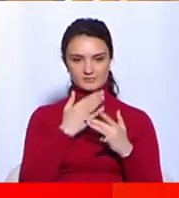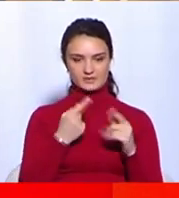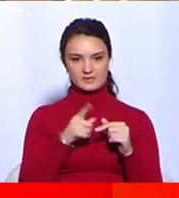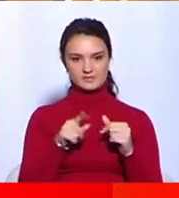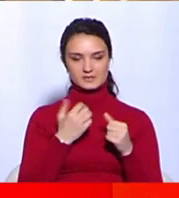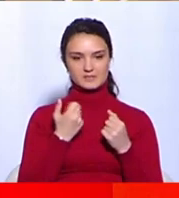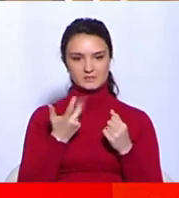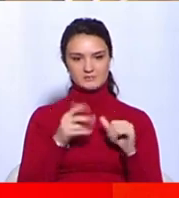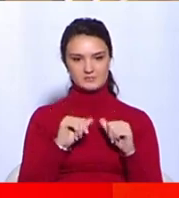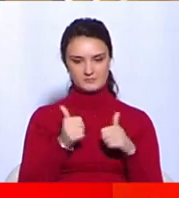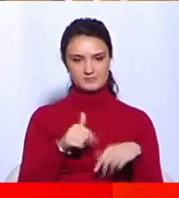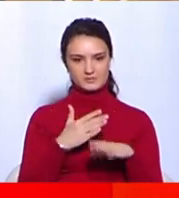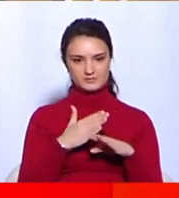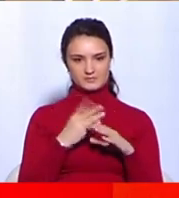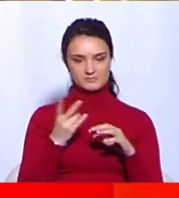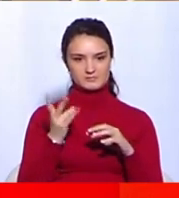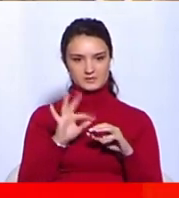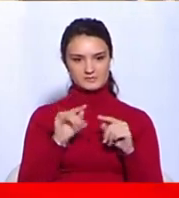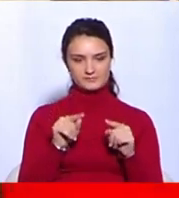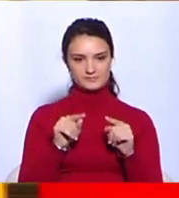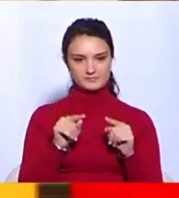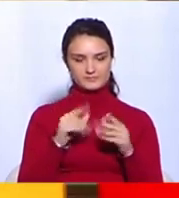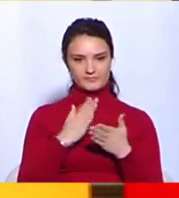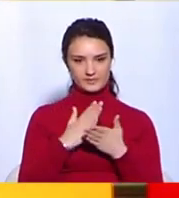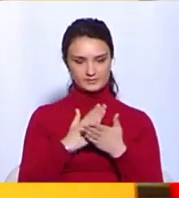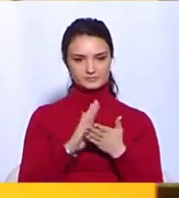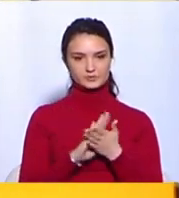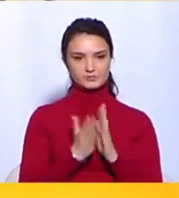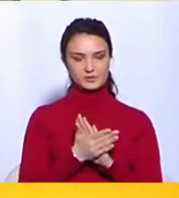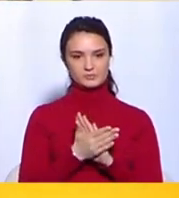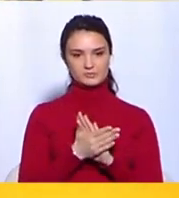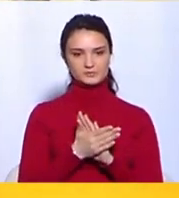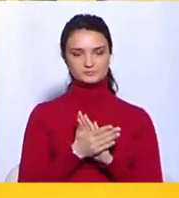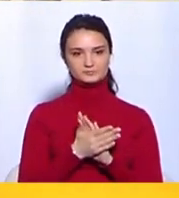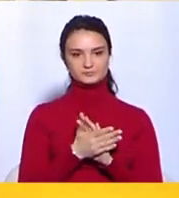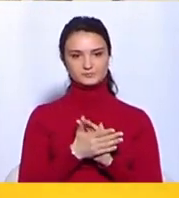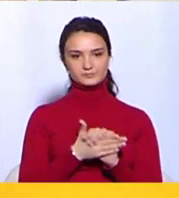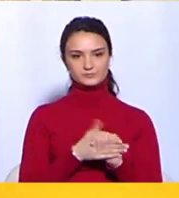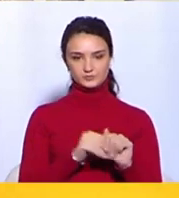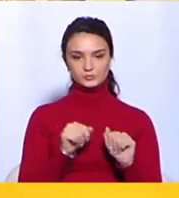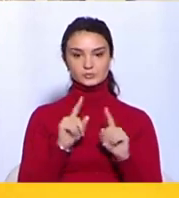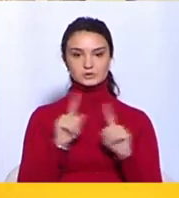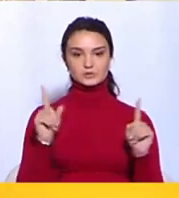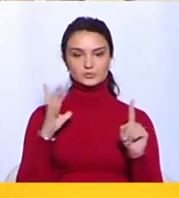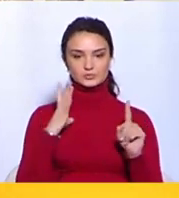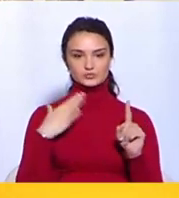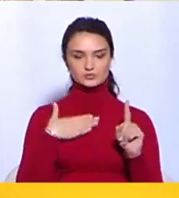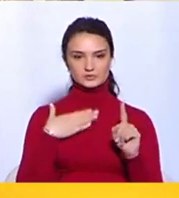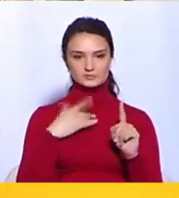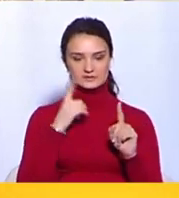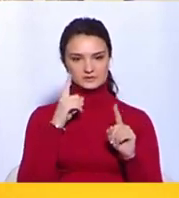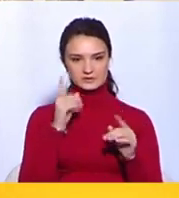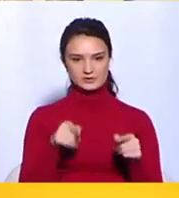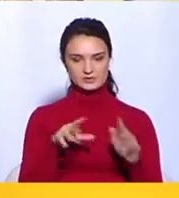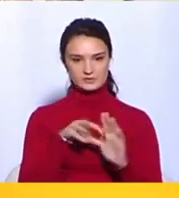ამას რამდენიმე მექანიზმი უდევს საფუძვლად, მაგრამ არის მდგომარეობები, რაოდენ უცნაურიც არ უნდა იყოს, როდესაც ჩვენს